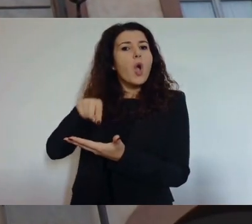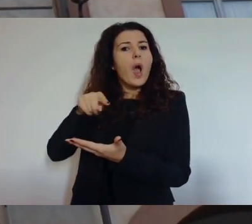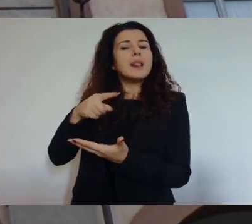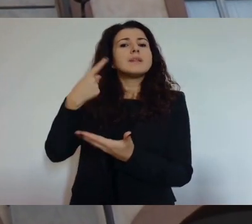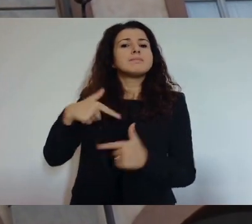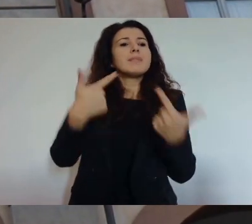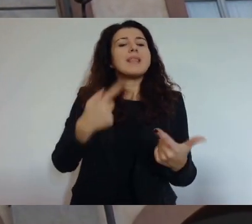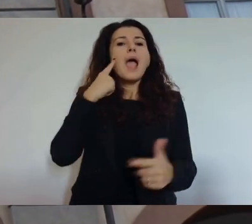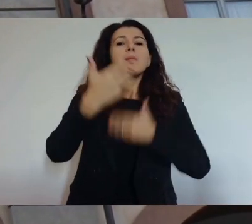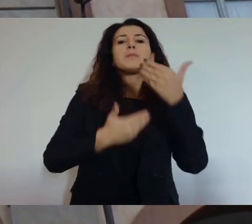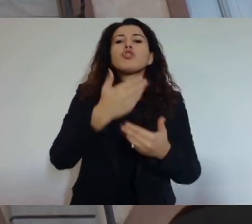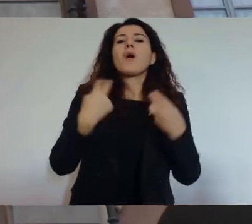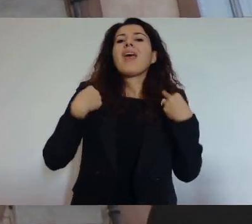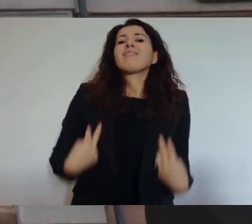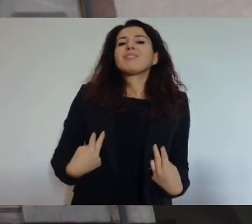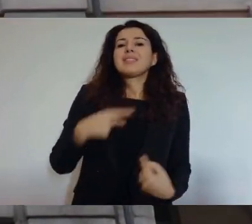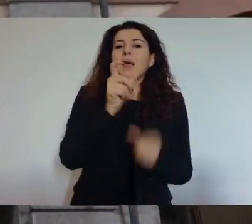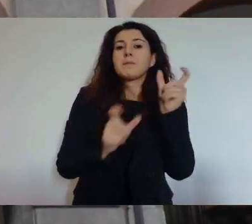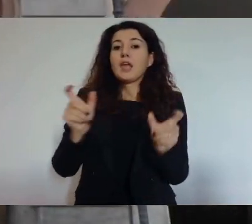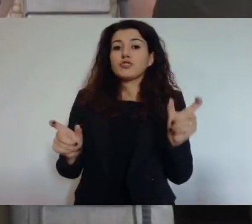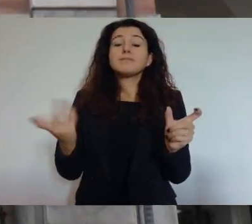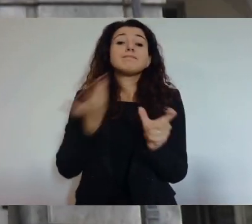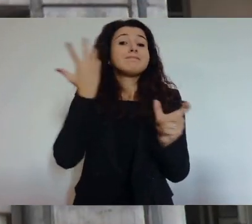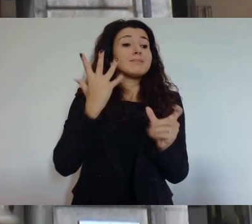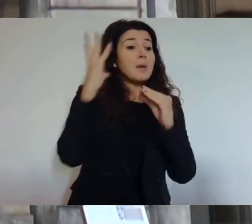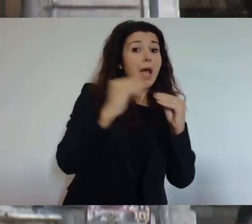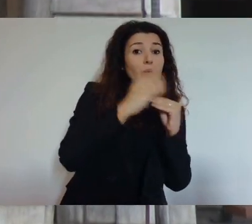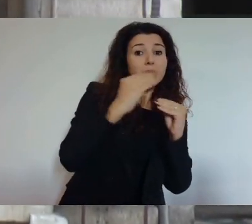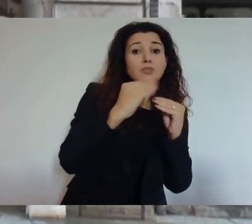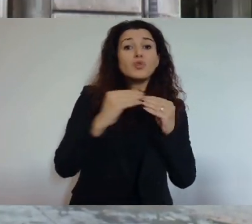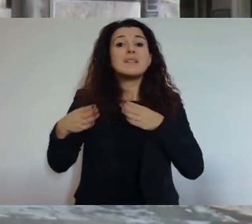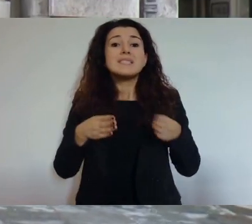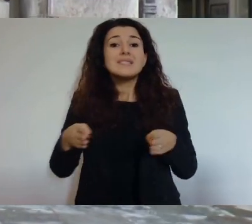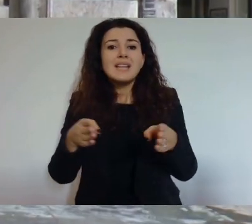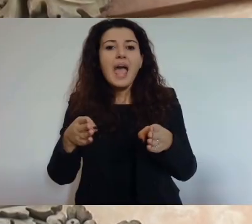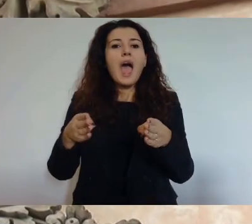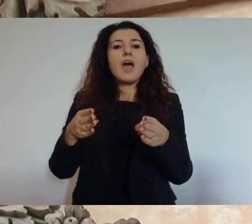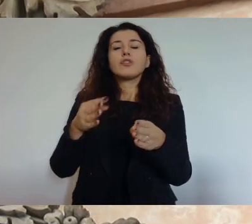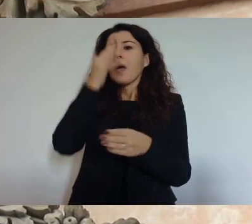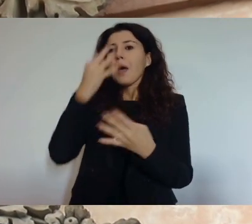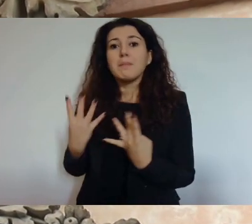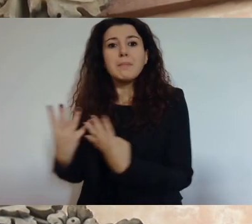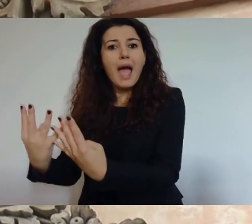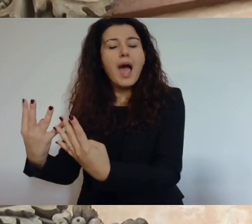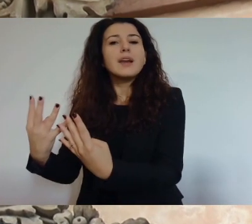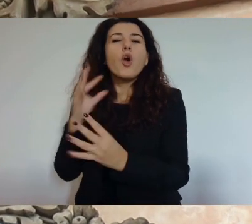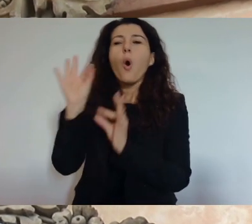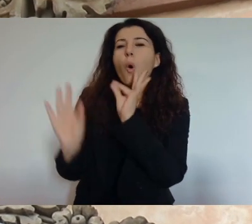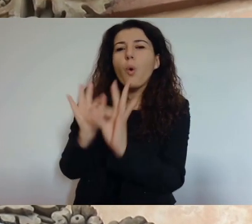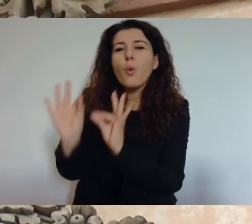migliorandola con le cose che ci chiedono più attenzione alle manutenzioni dalle strade al verde pubblico più